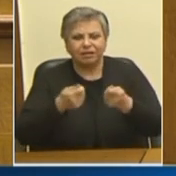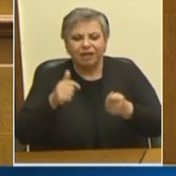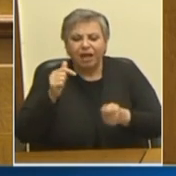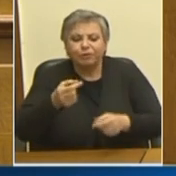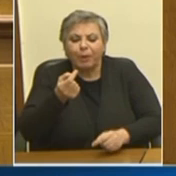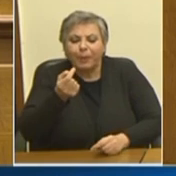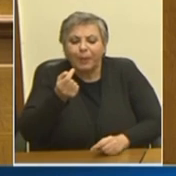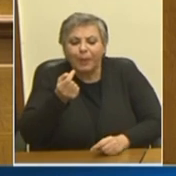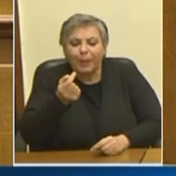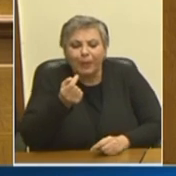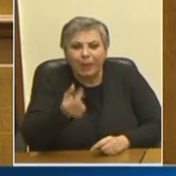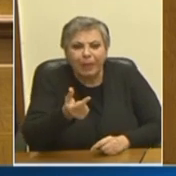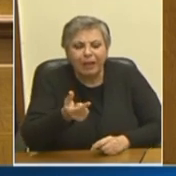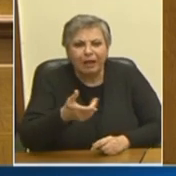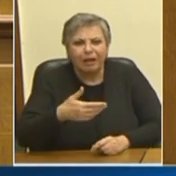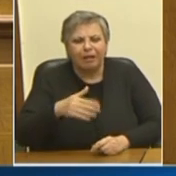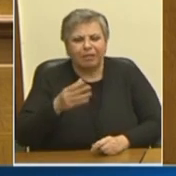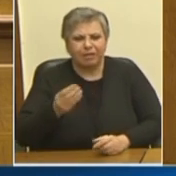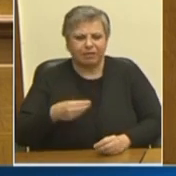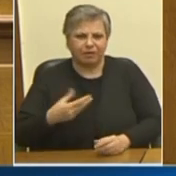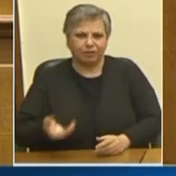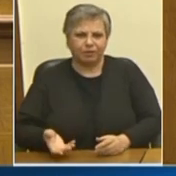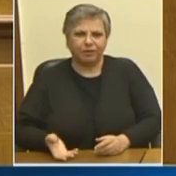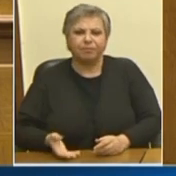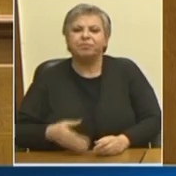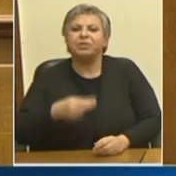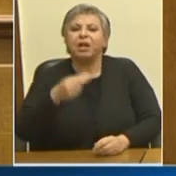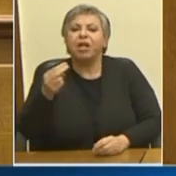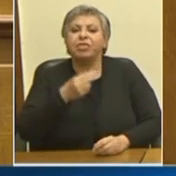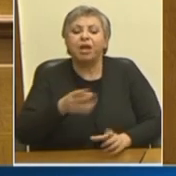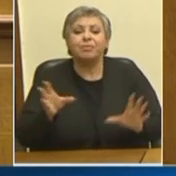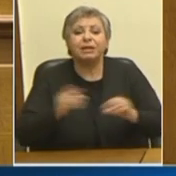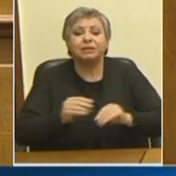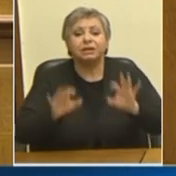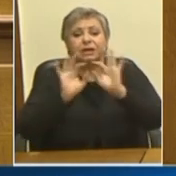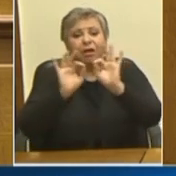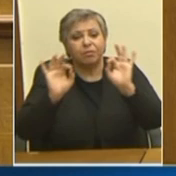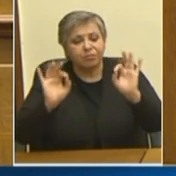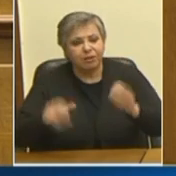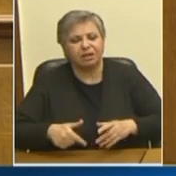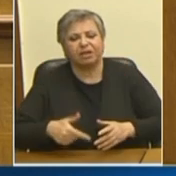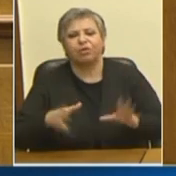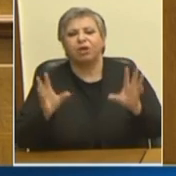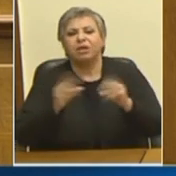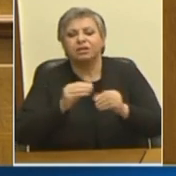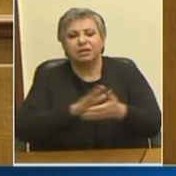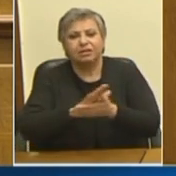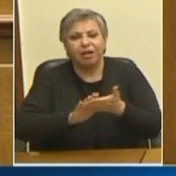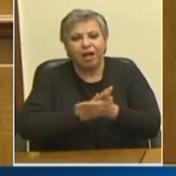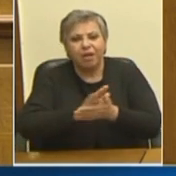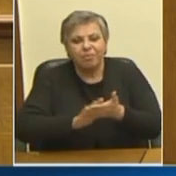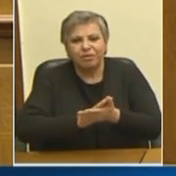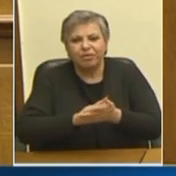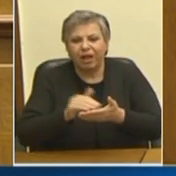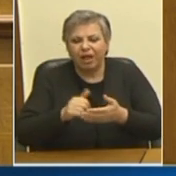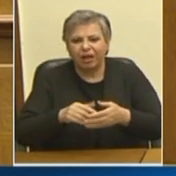έγκριση. Και στο μακεδονικό και στο θέμα της Εκκλησίας η έγκριση που έχετε από την κοινωνία δεν είναι ούτε 10%.